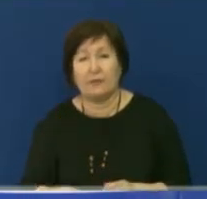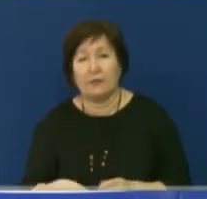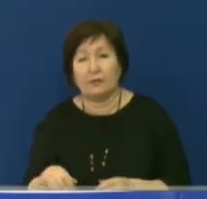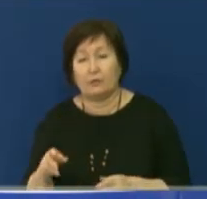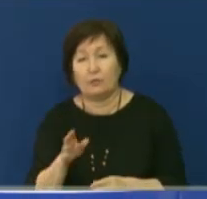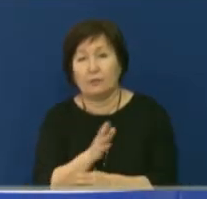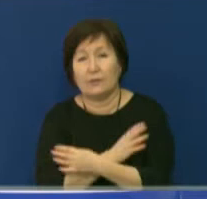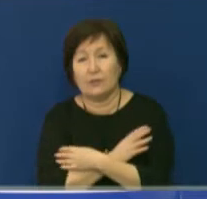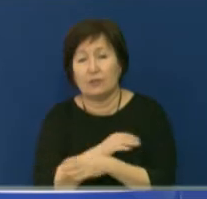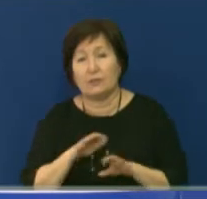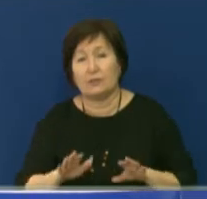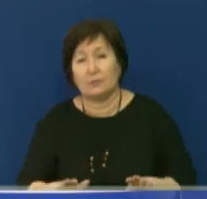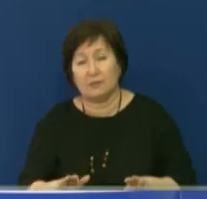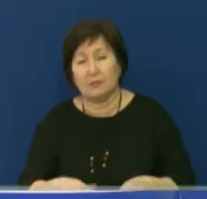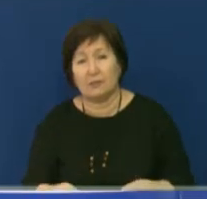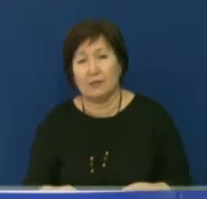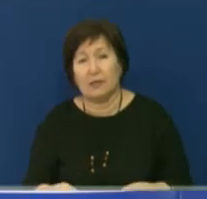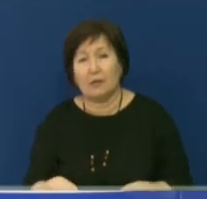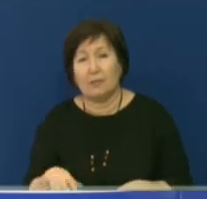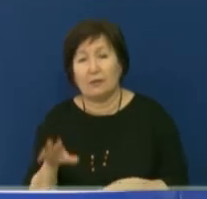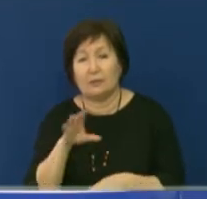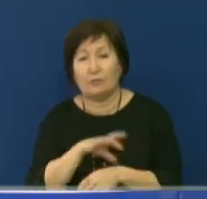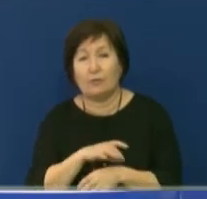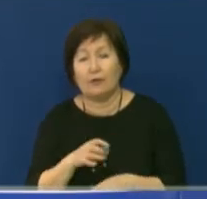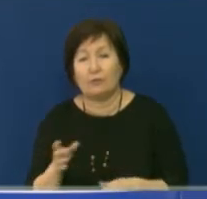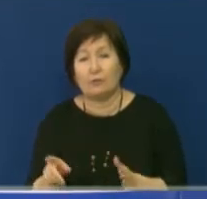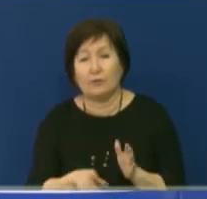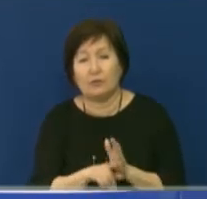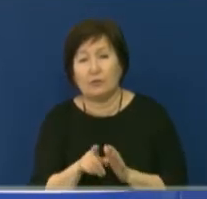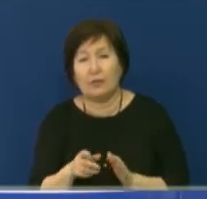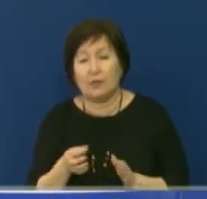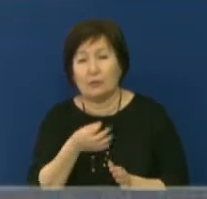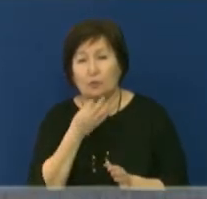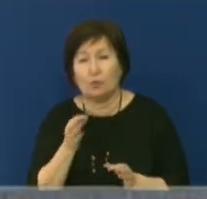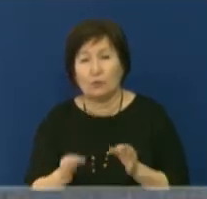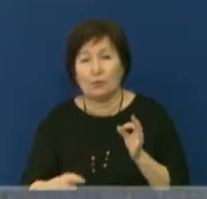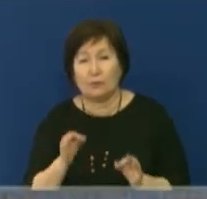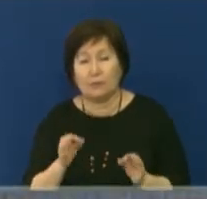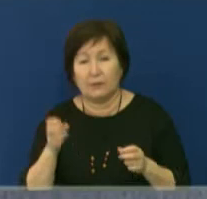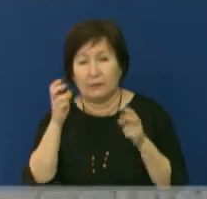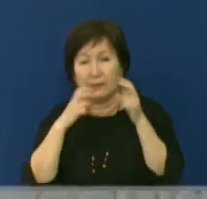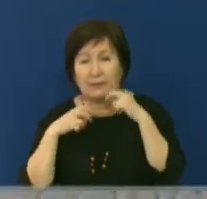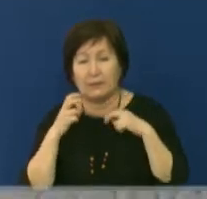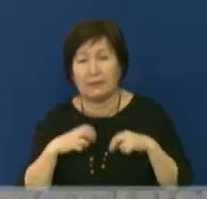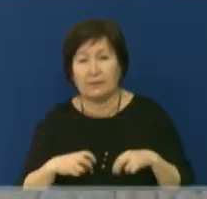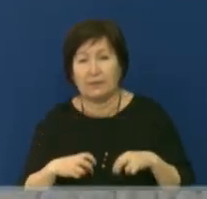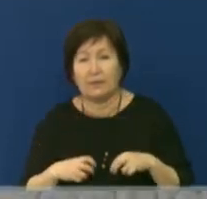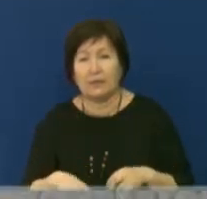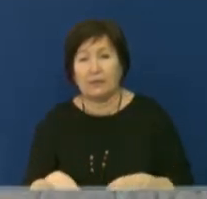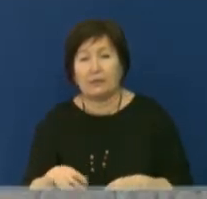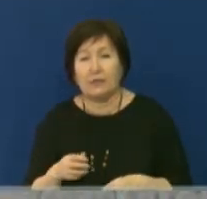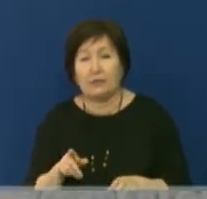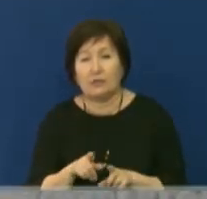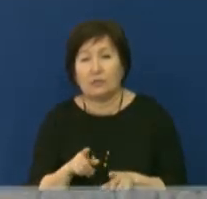скончался на месте происшествия. По данному факту начато досудебное расследование. Также вечером 28 октября текущего года на автодороге